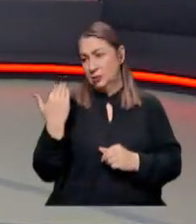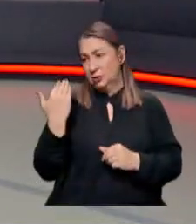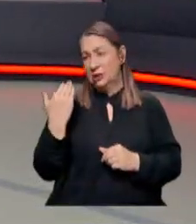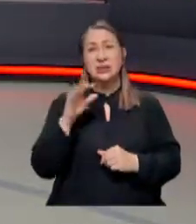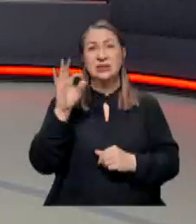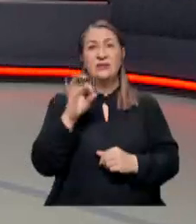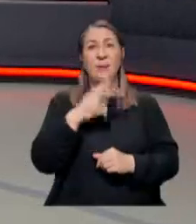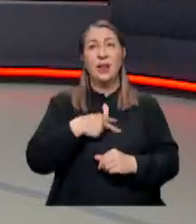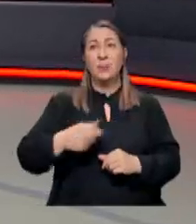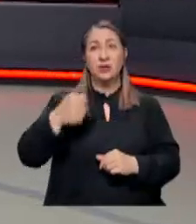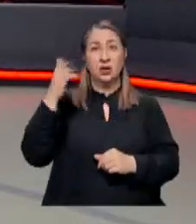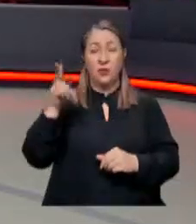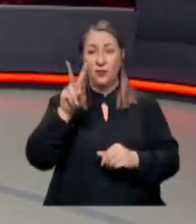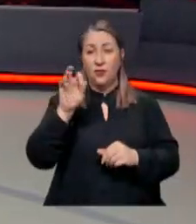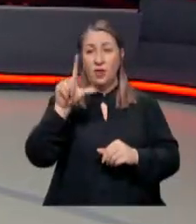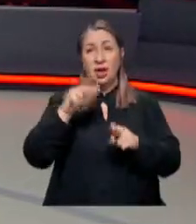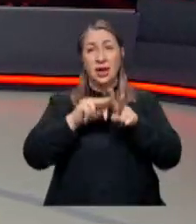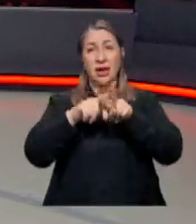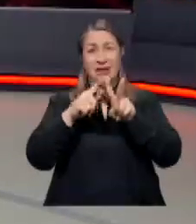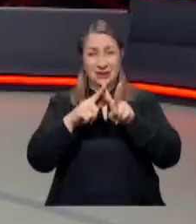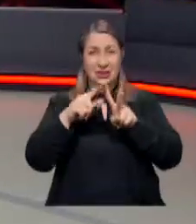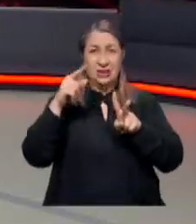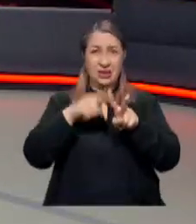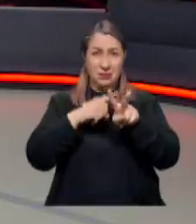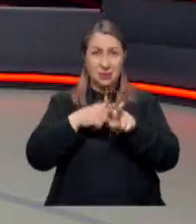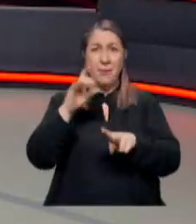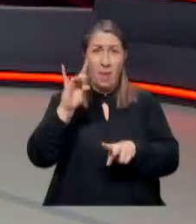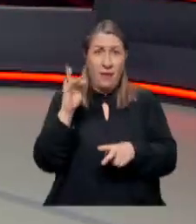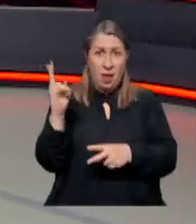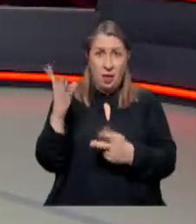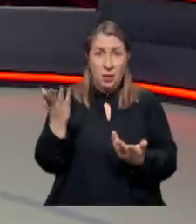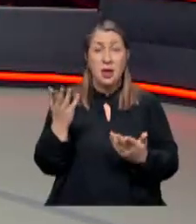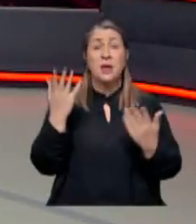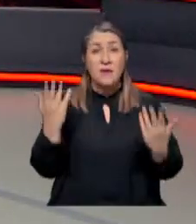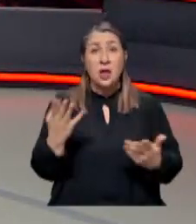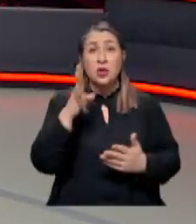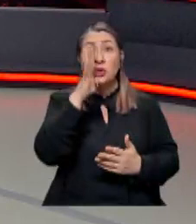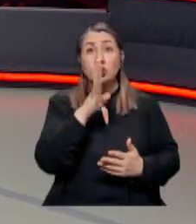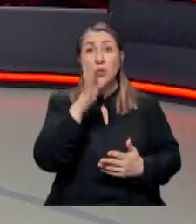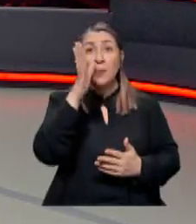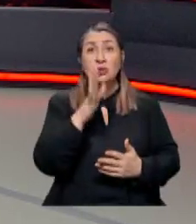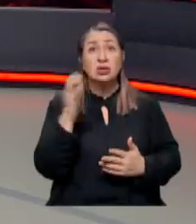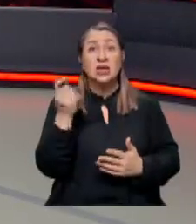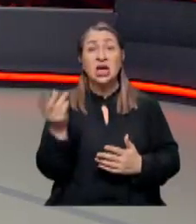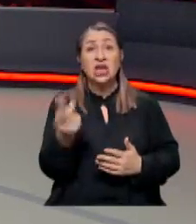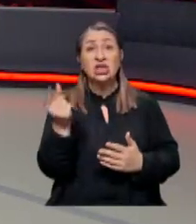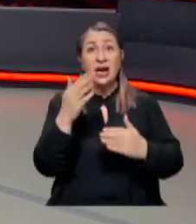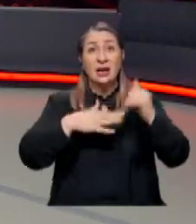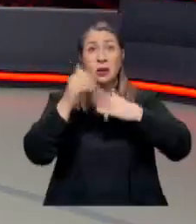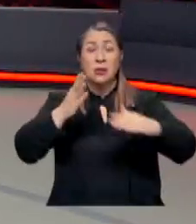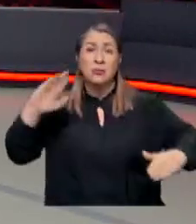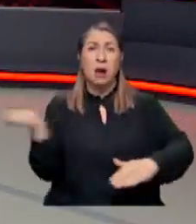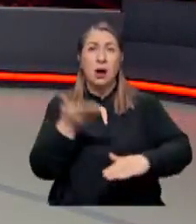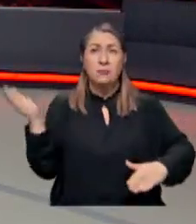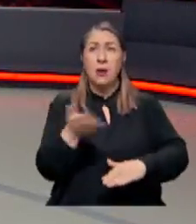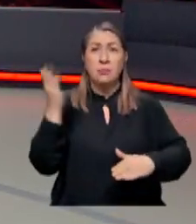geçenlerde Silivri Belediye Başkanı Volkan Yılmaz, MHP'li bir belediye ve 400-500 kadar kaçak yapıyı yıktılar